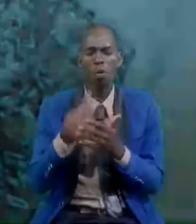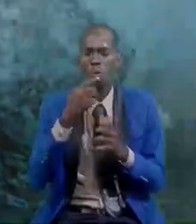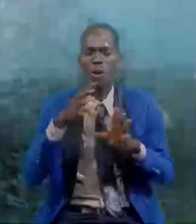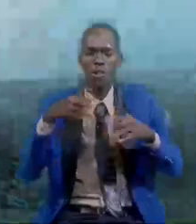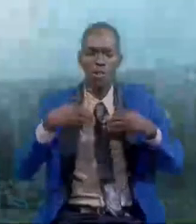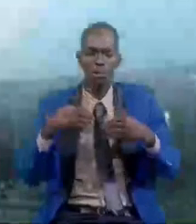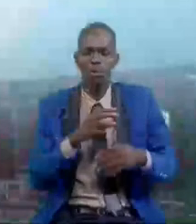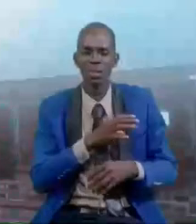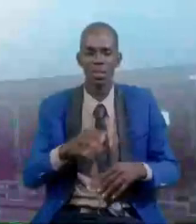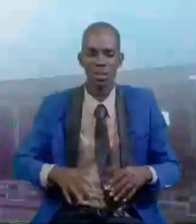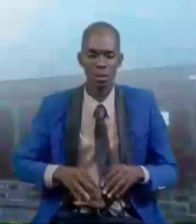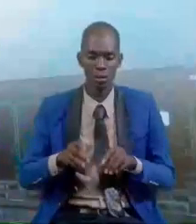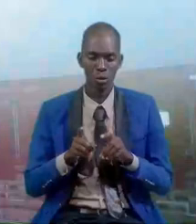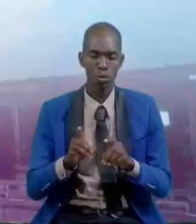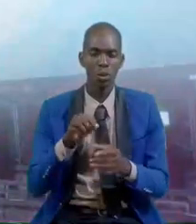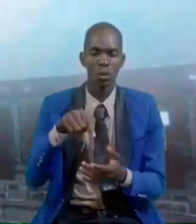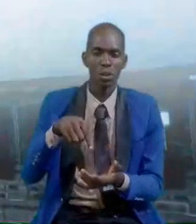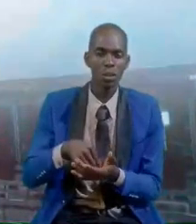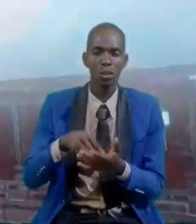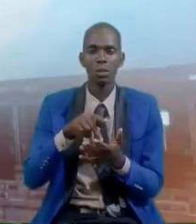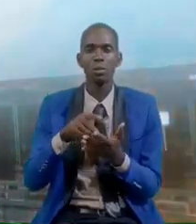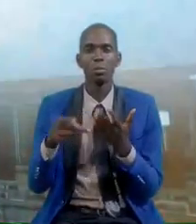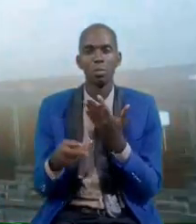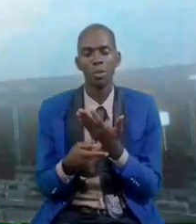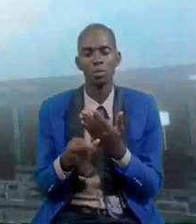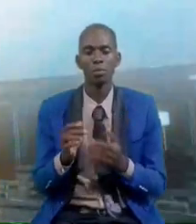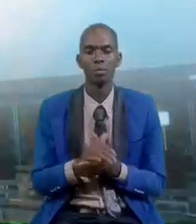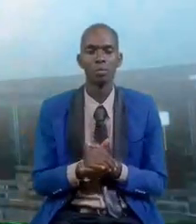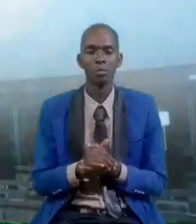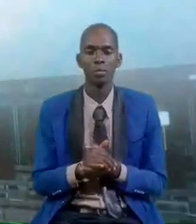pour ceux qui ont donné leur vie au Seigneur au cours de cette croisade.